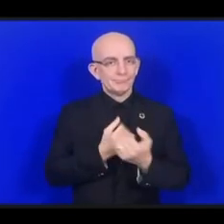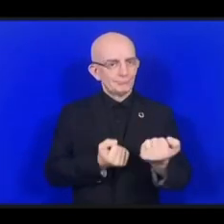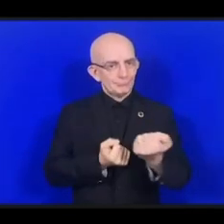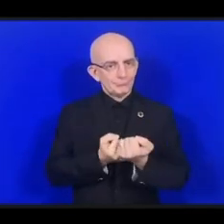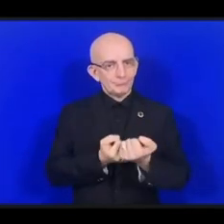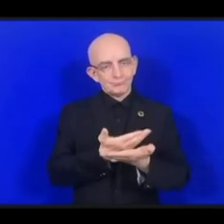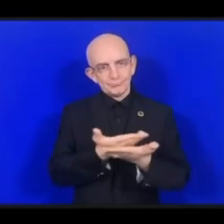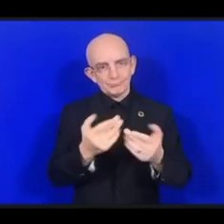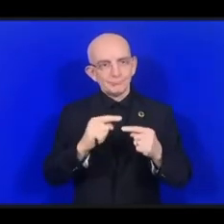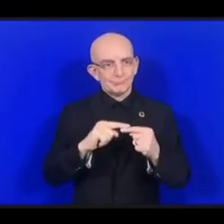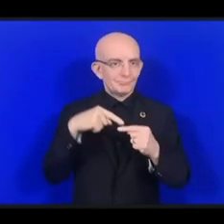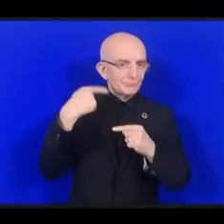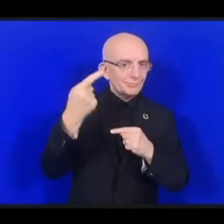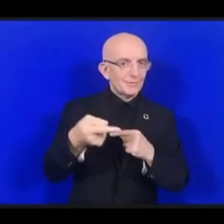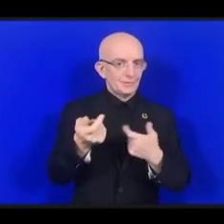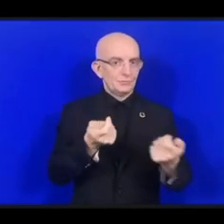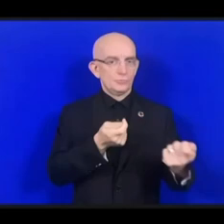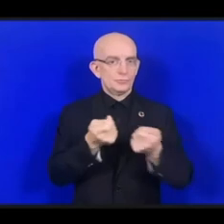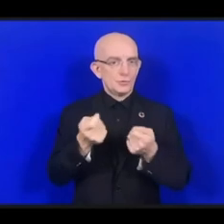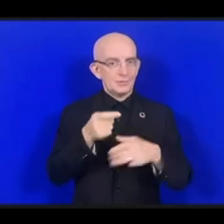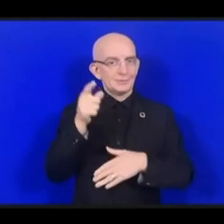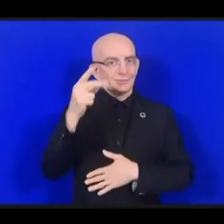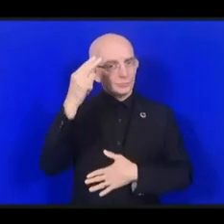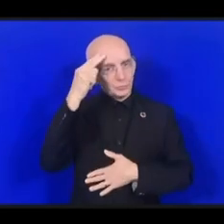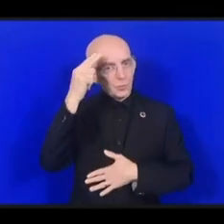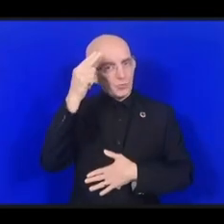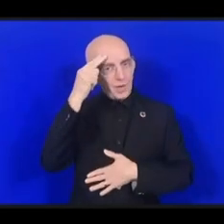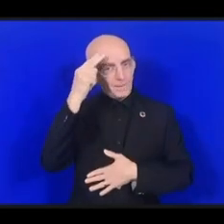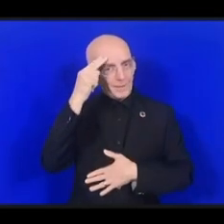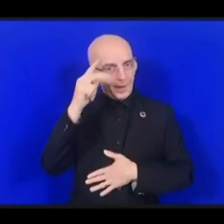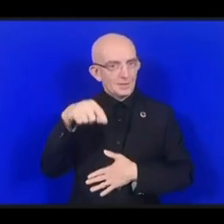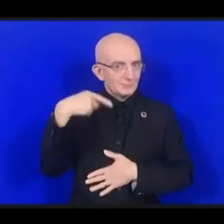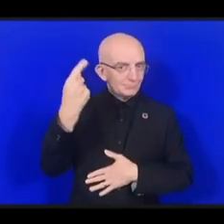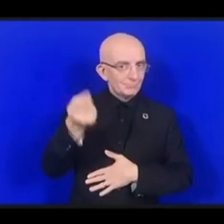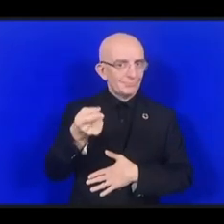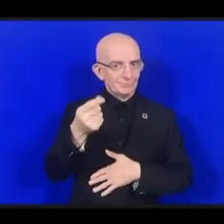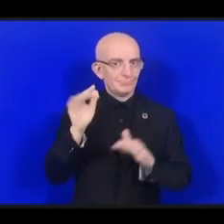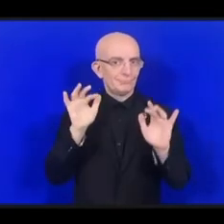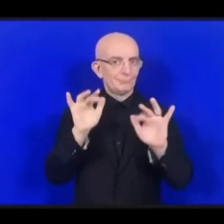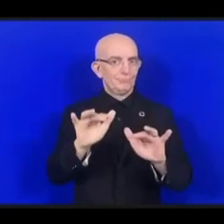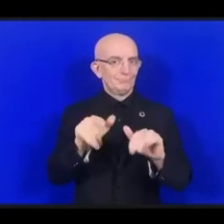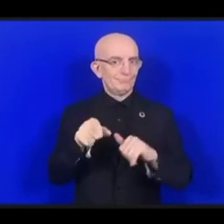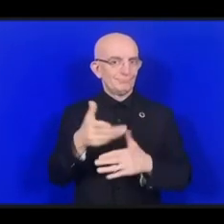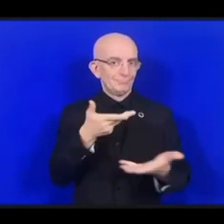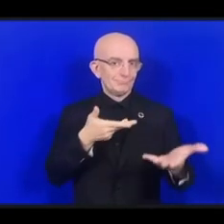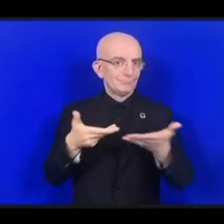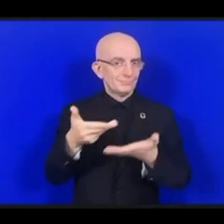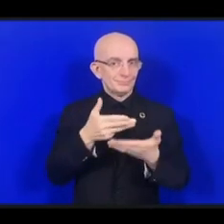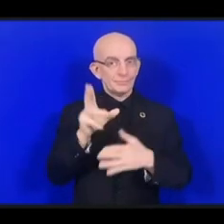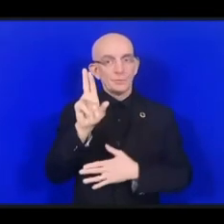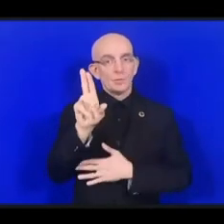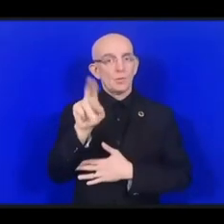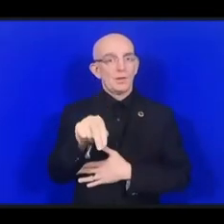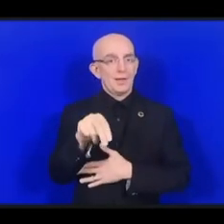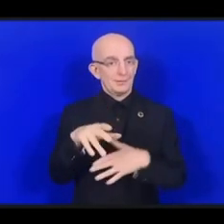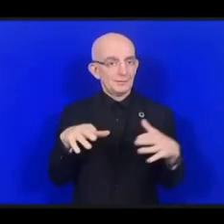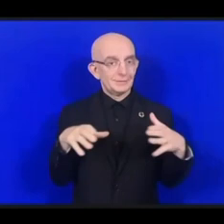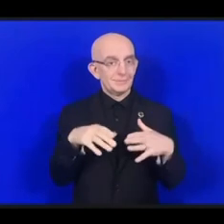伯王国表示支持。联合国经济和经济社会部随时准备为